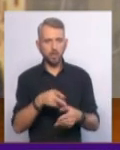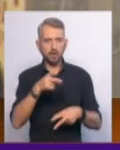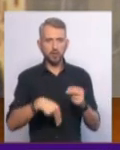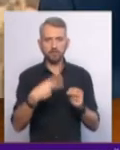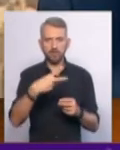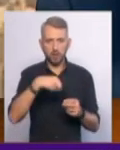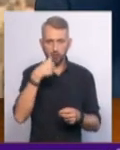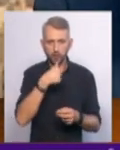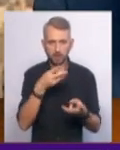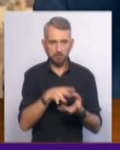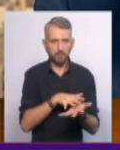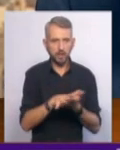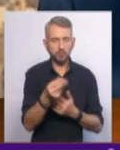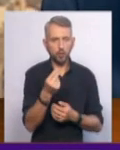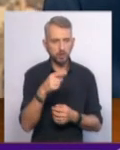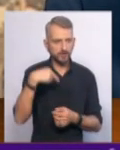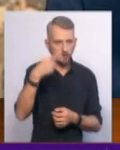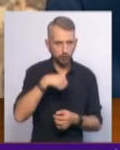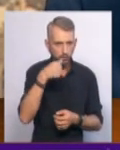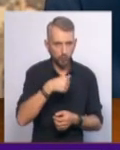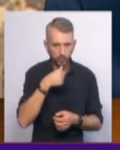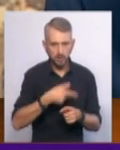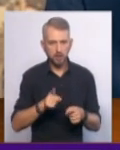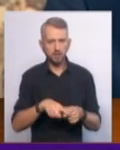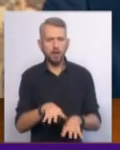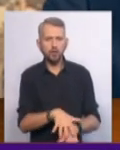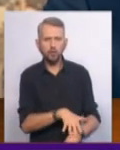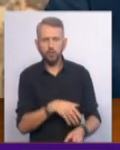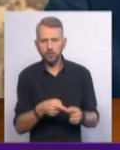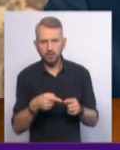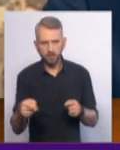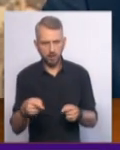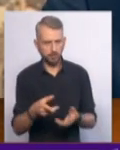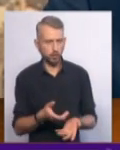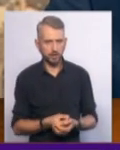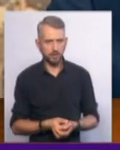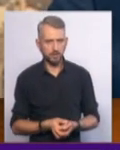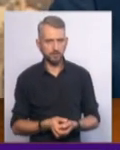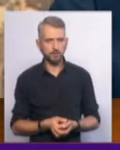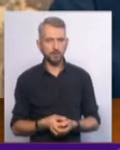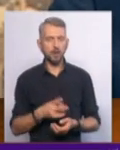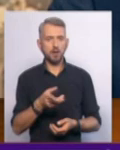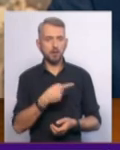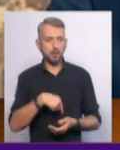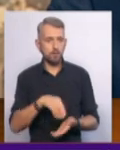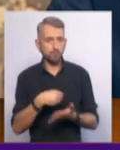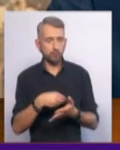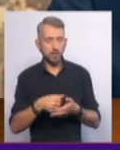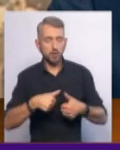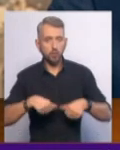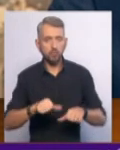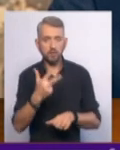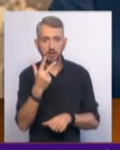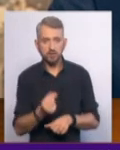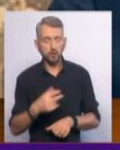то потрібно витратити кошти там в наступному році. Це довготривалий процес. Нам на бюджетній комісії, я вам скажу,